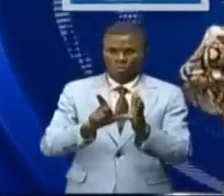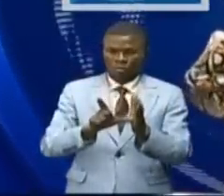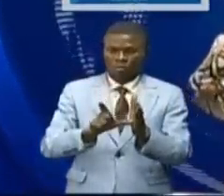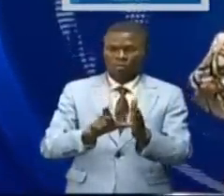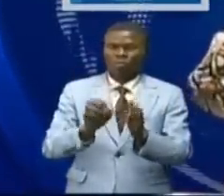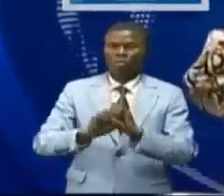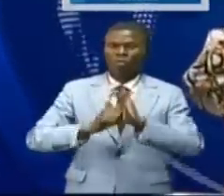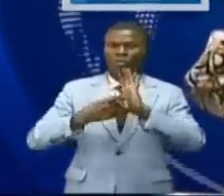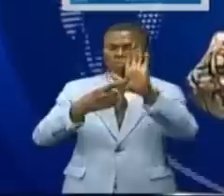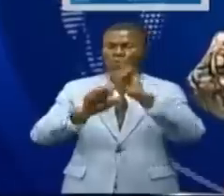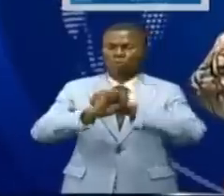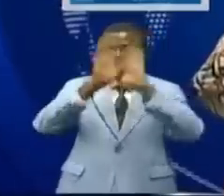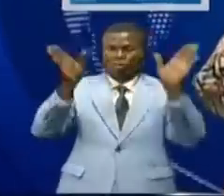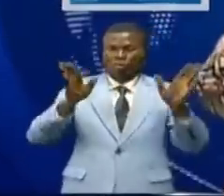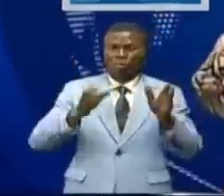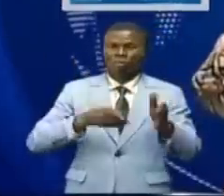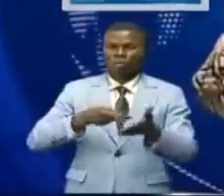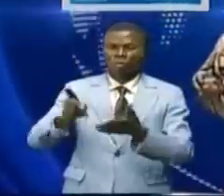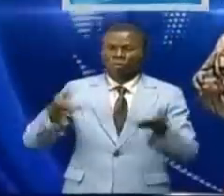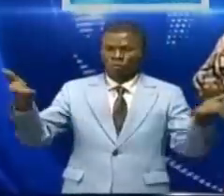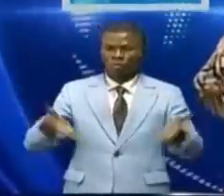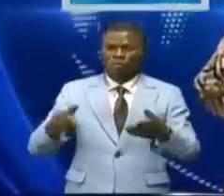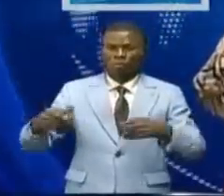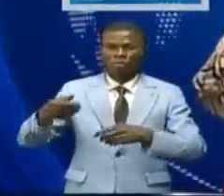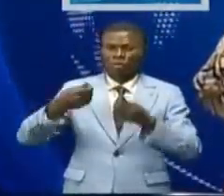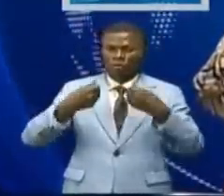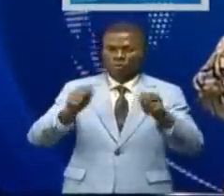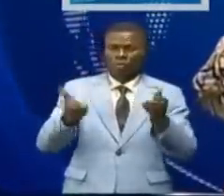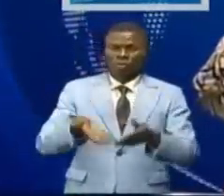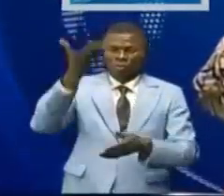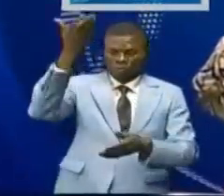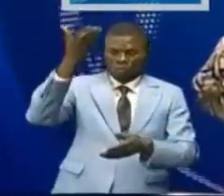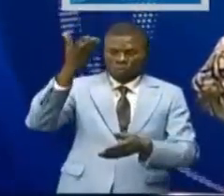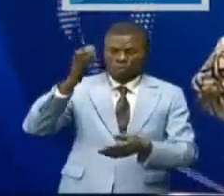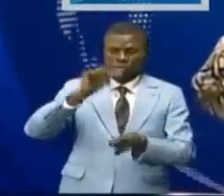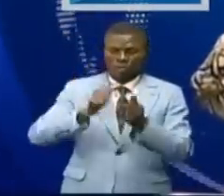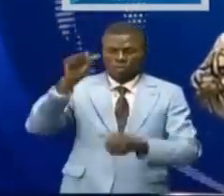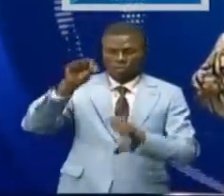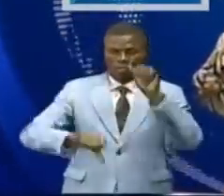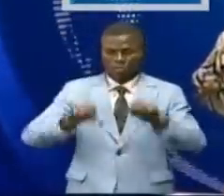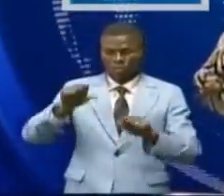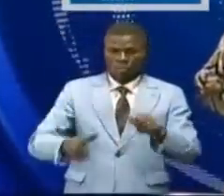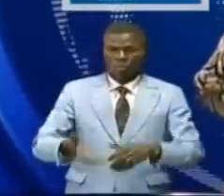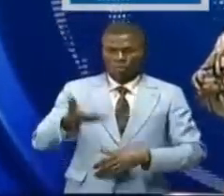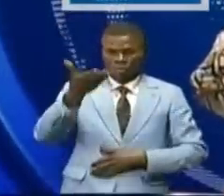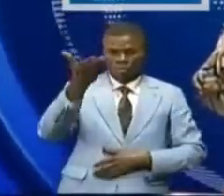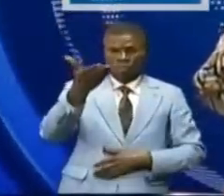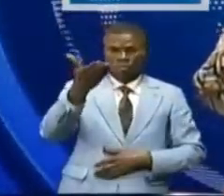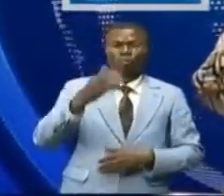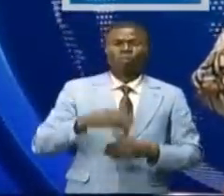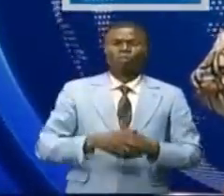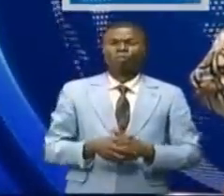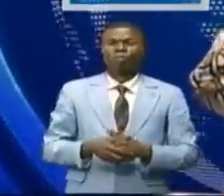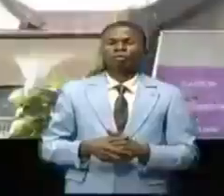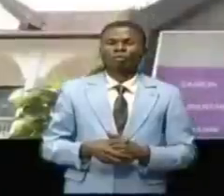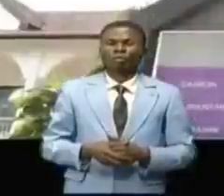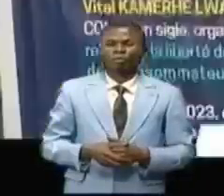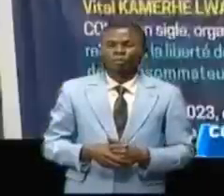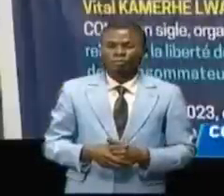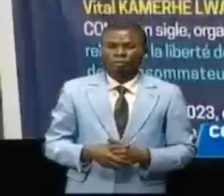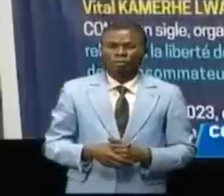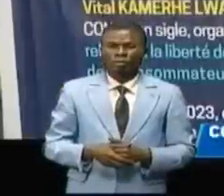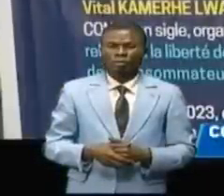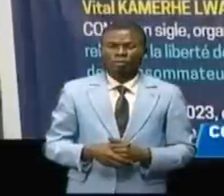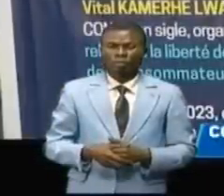la transparence, la régularité de prix ainsi que la hausse de prix illicite. Anine Balaka et Emmanuela Commissaire.